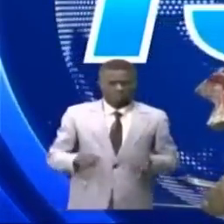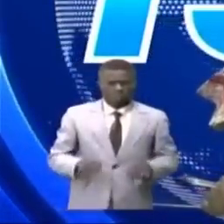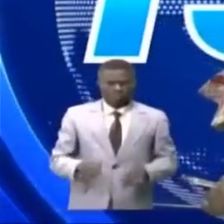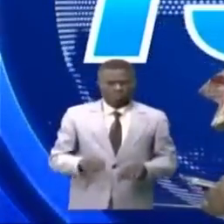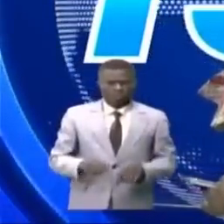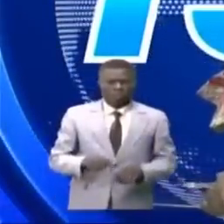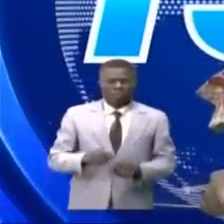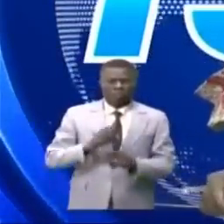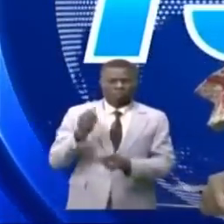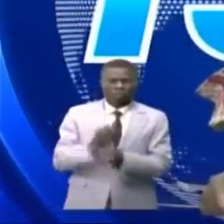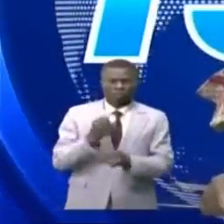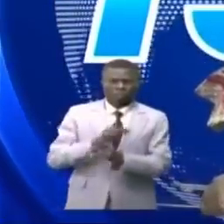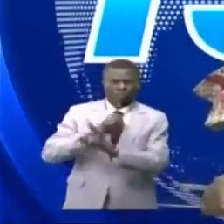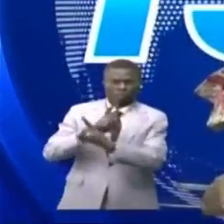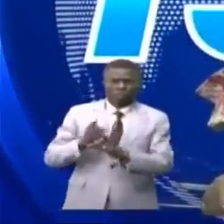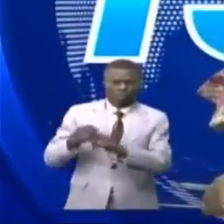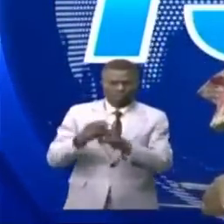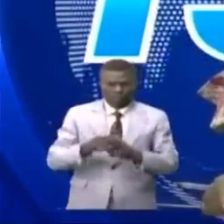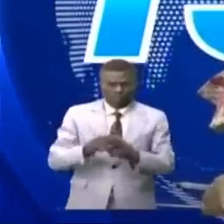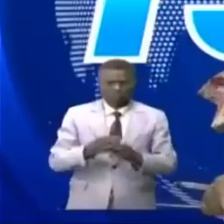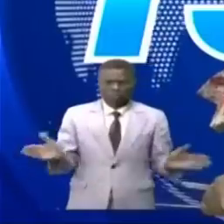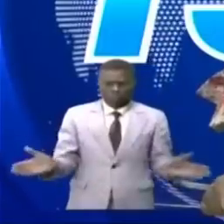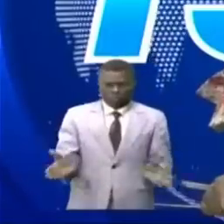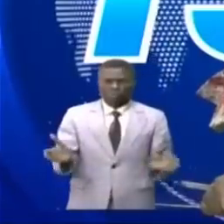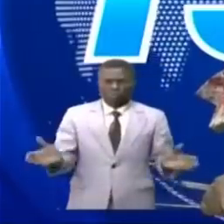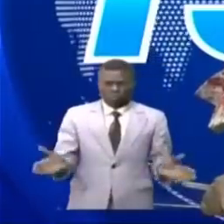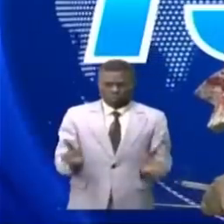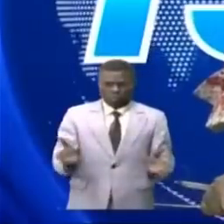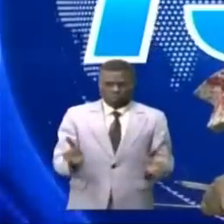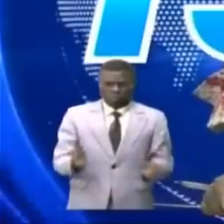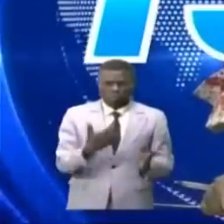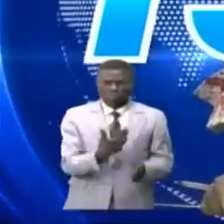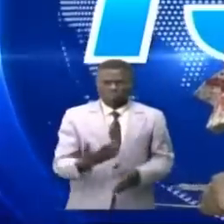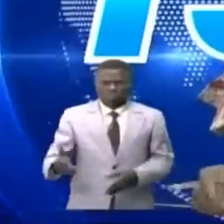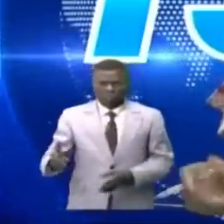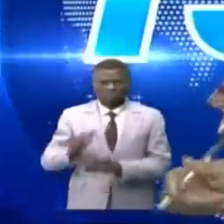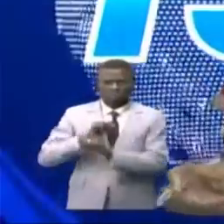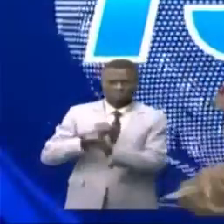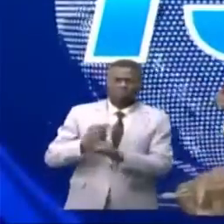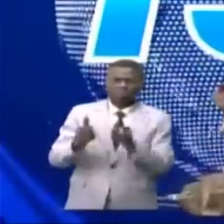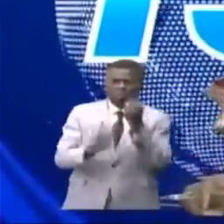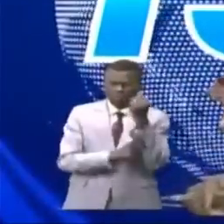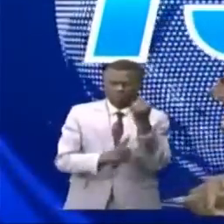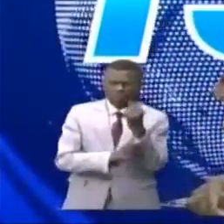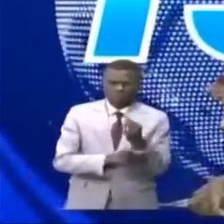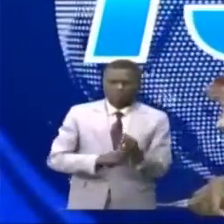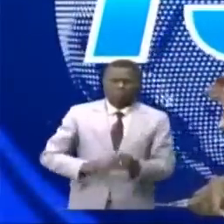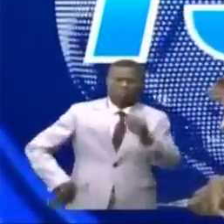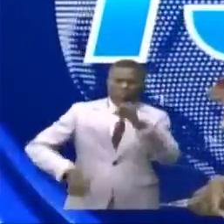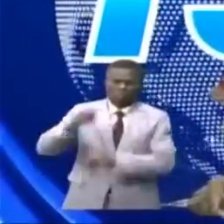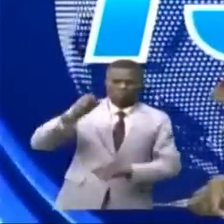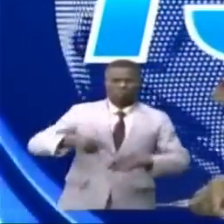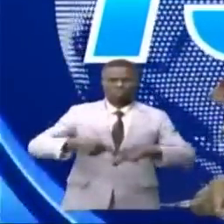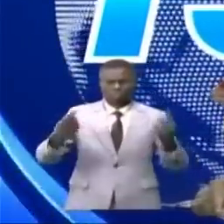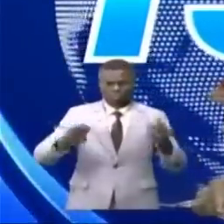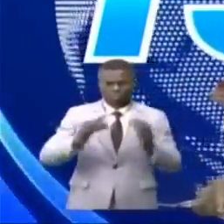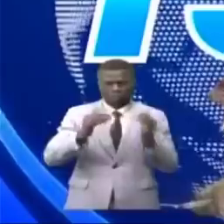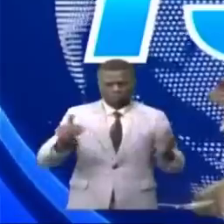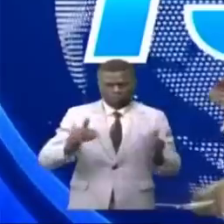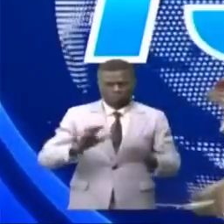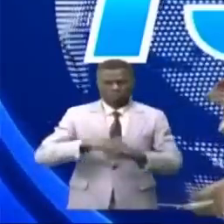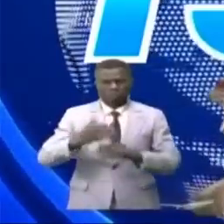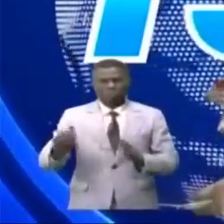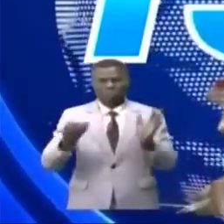service de défense et sécurité de renforcer le dispositif sécuritaire pour contrer les ennemis de la paix, ce après le meurtre